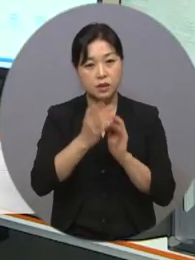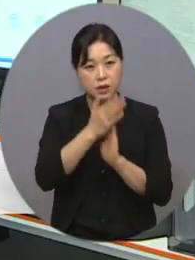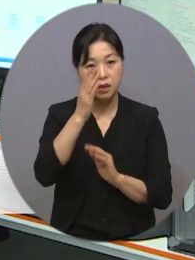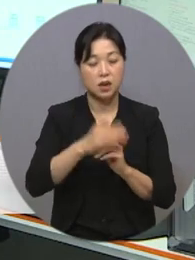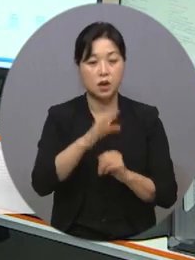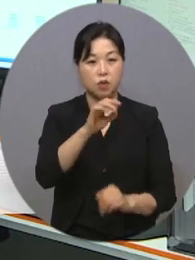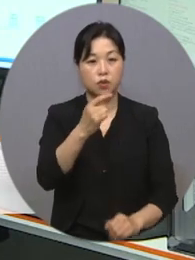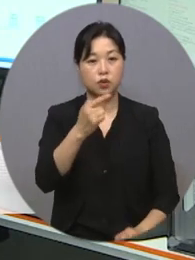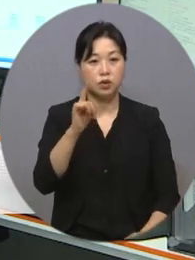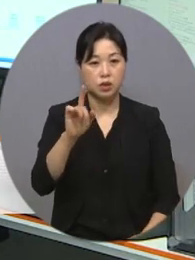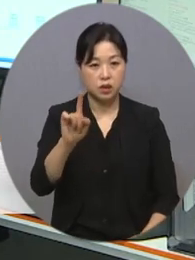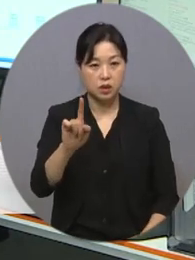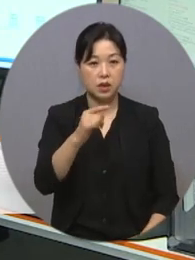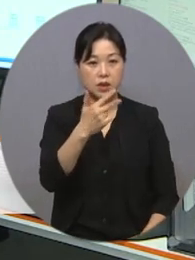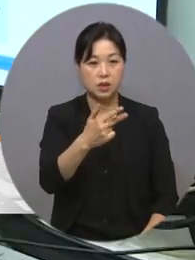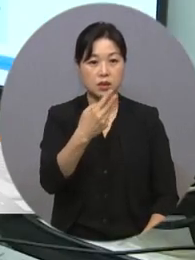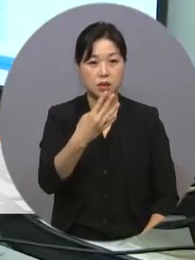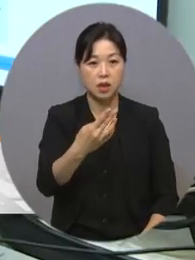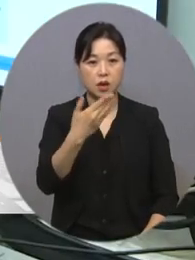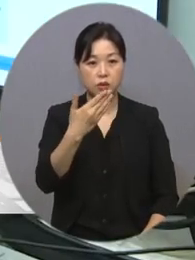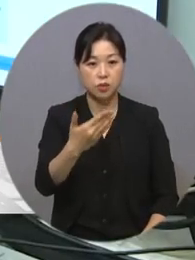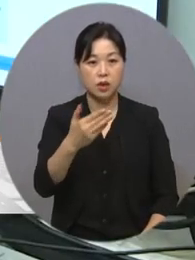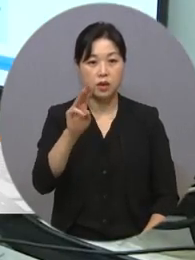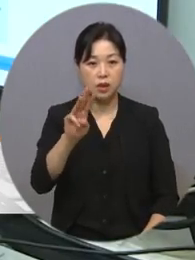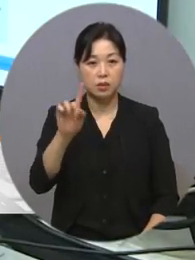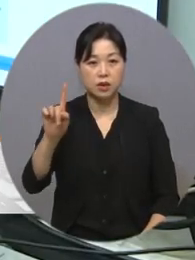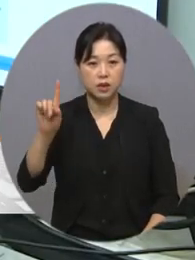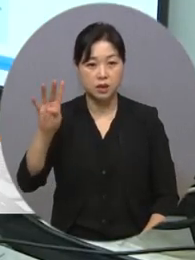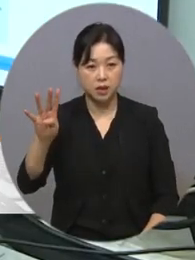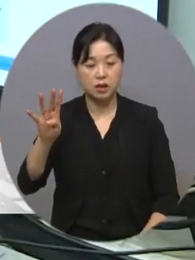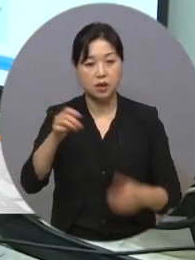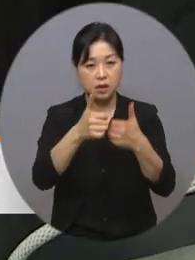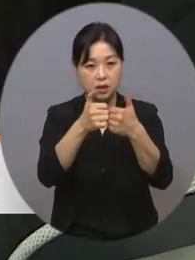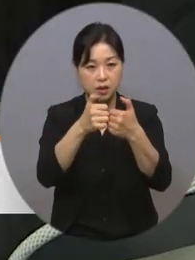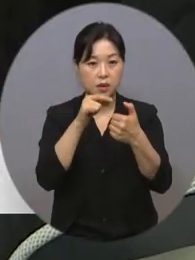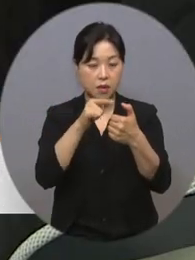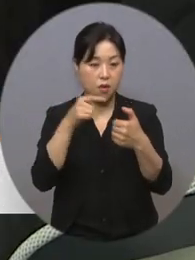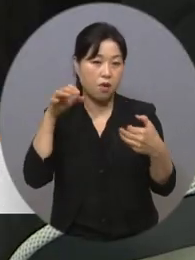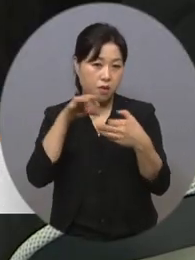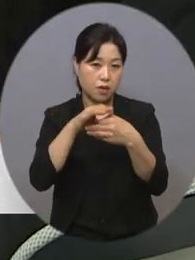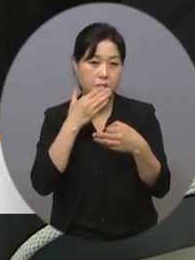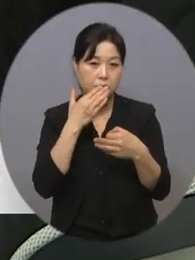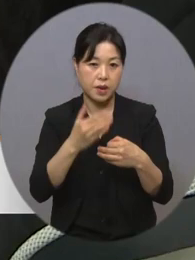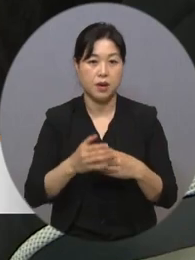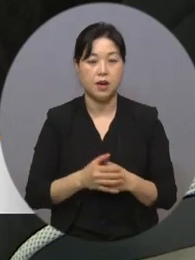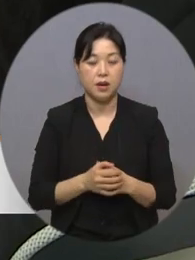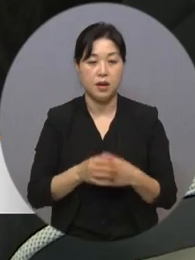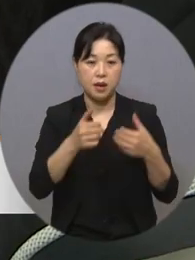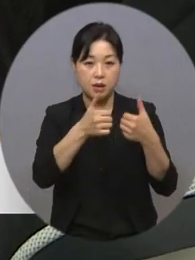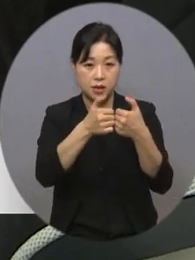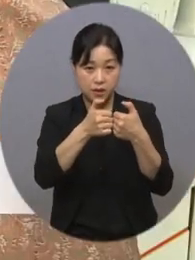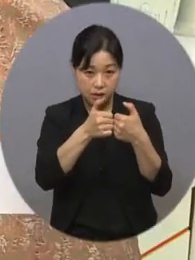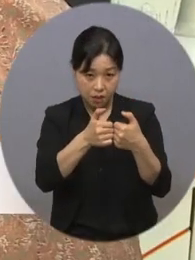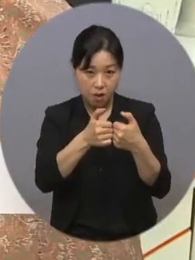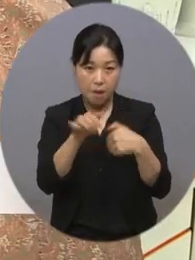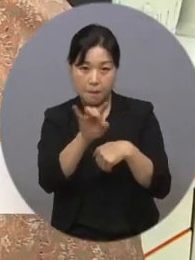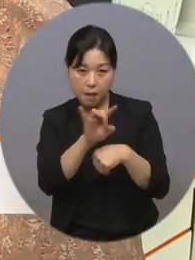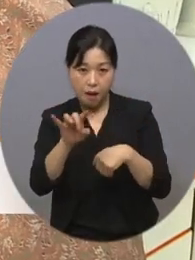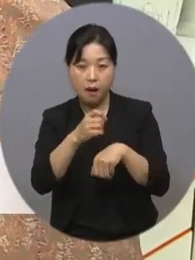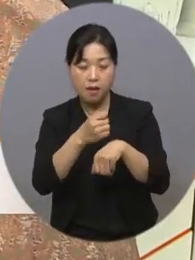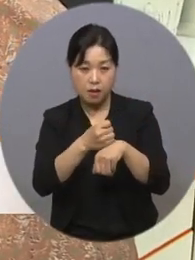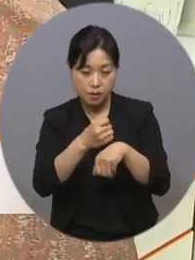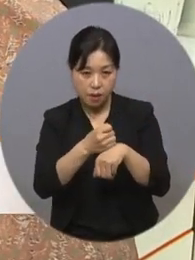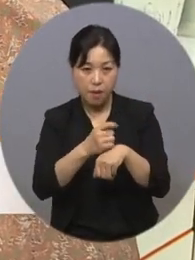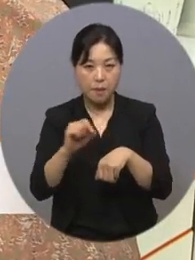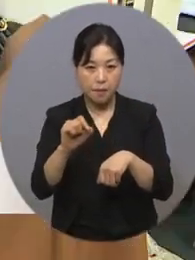전화번호 061-749-3114를 누르면 상담원에게 연결됩니다. 원스톱 상담으로 신속하고 편리한 전화 응대